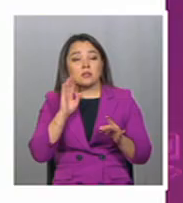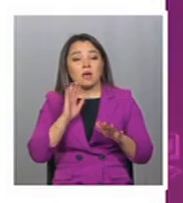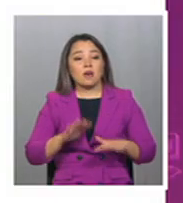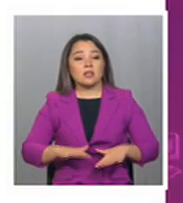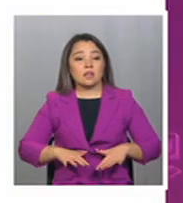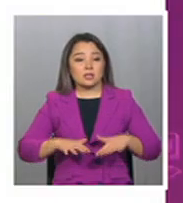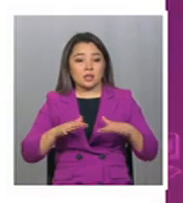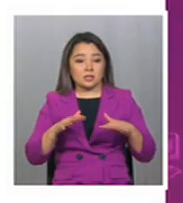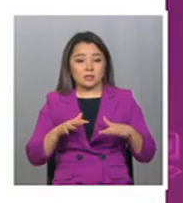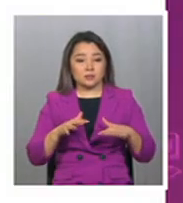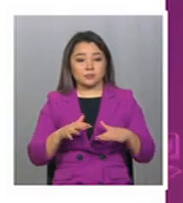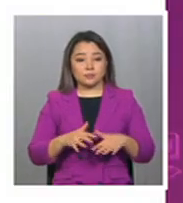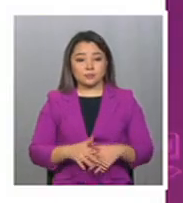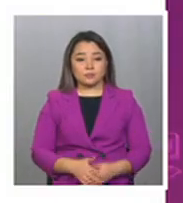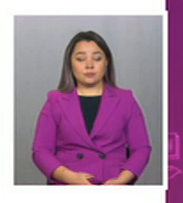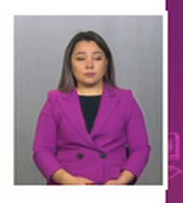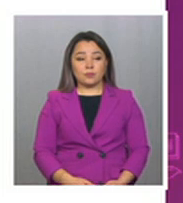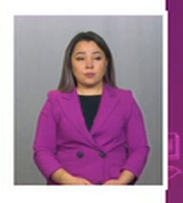наводнении?